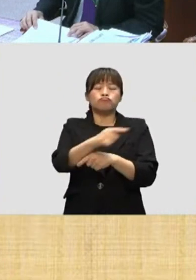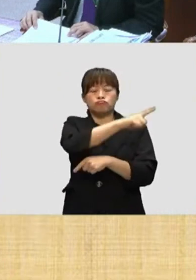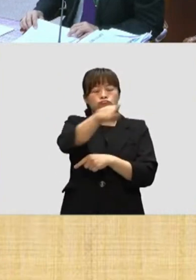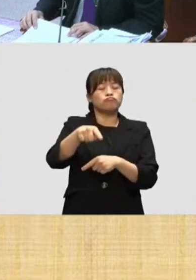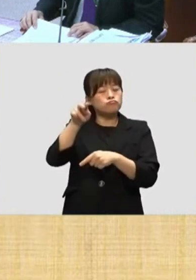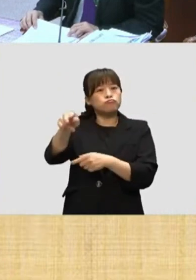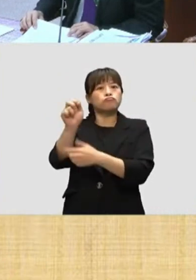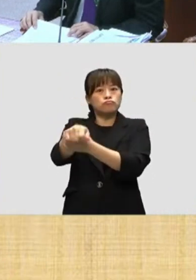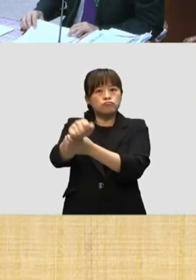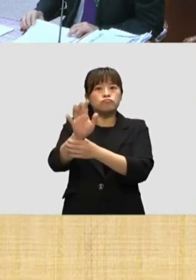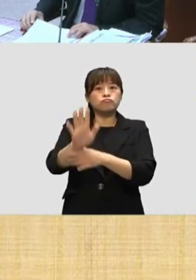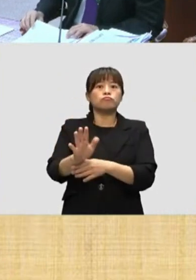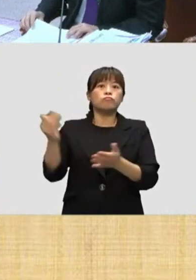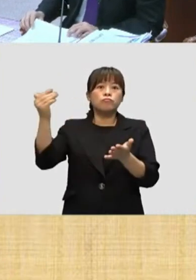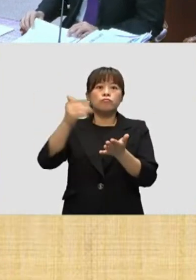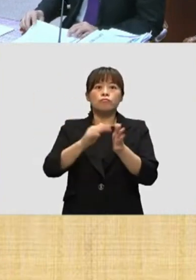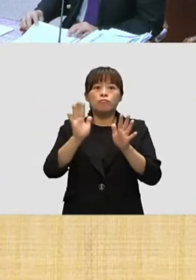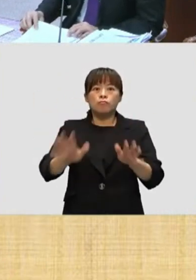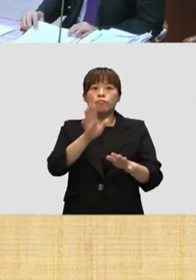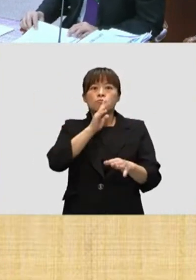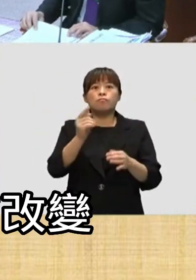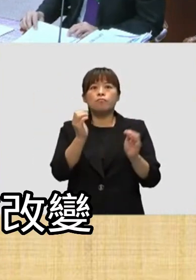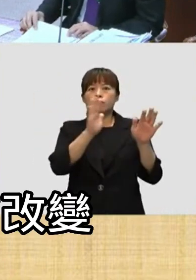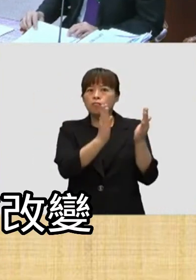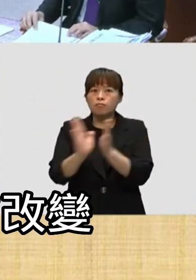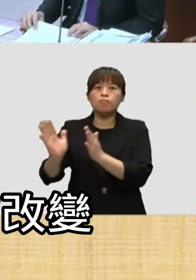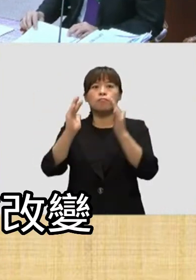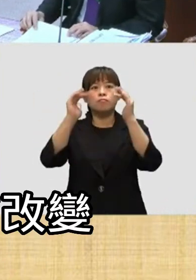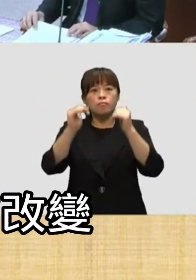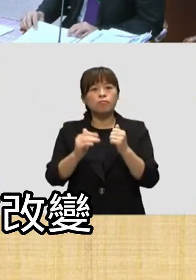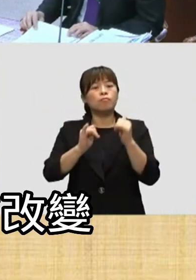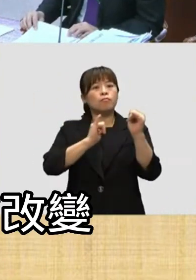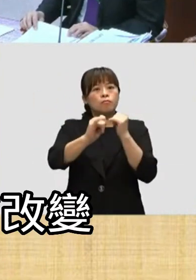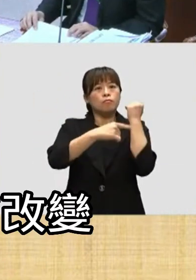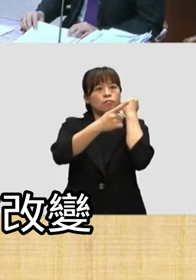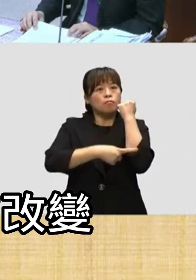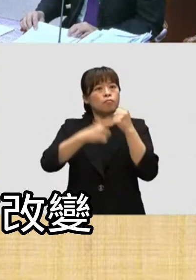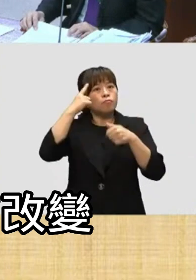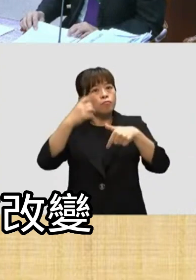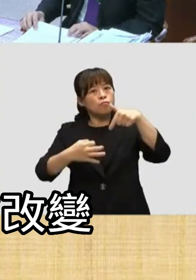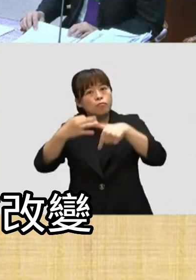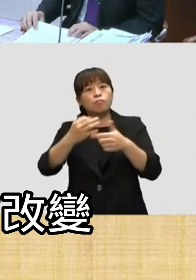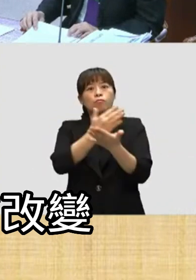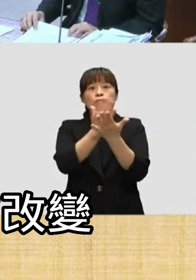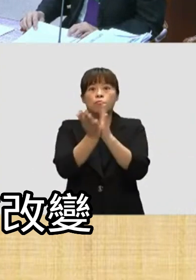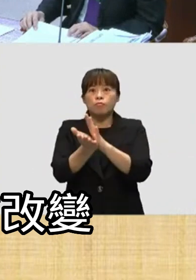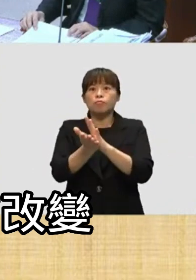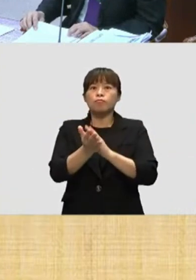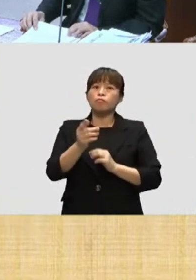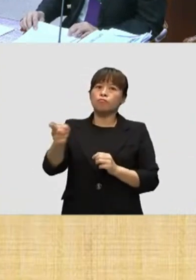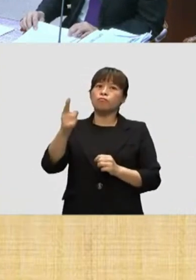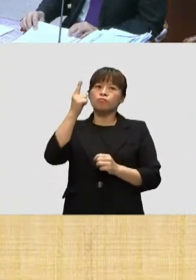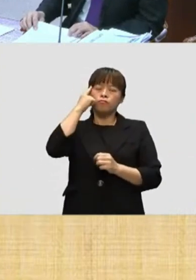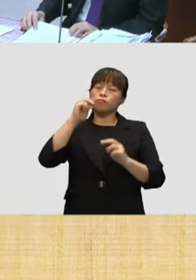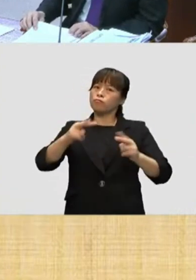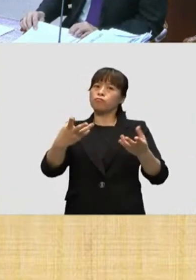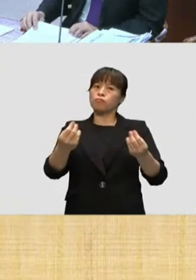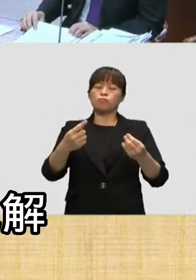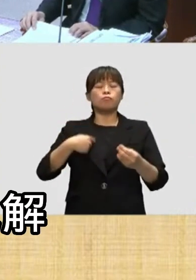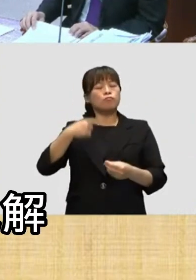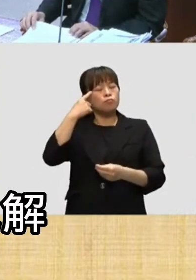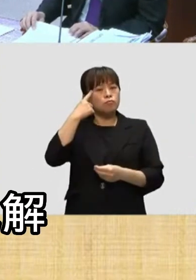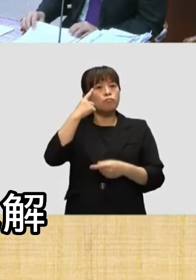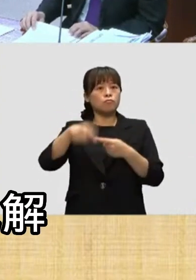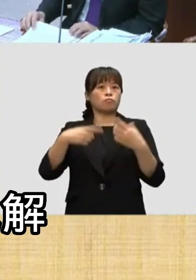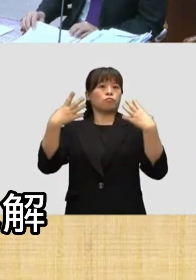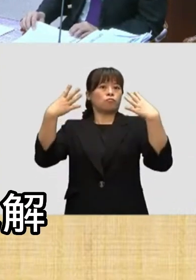认。有鉴于目前的宪政秩序、社会法价值认识的现状，并没有改变，所以本部认为